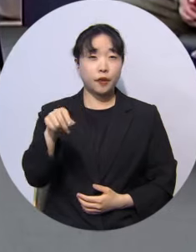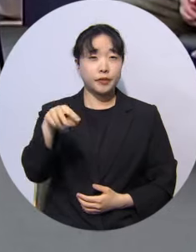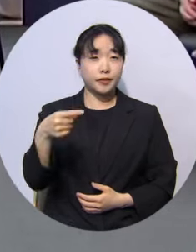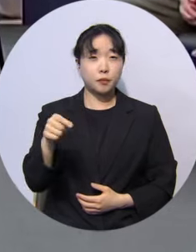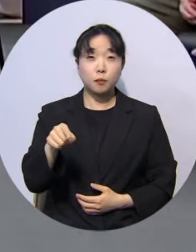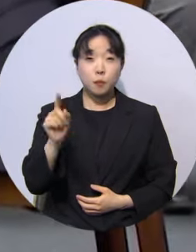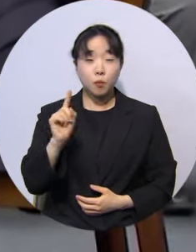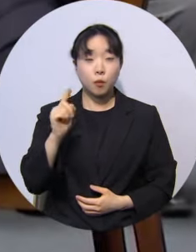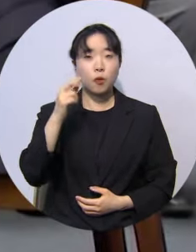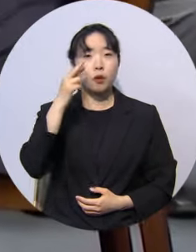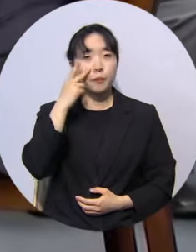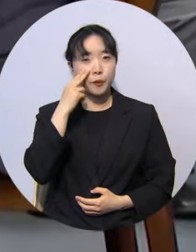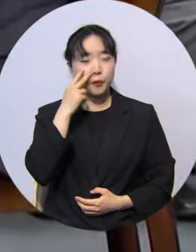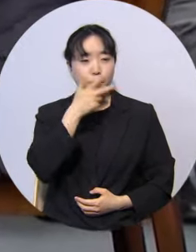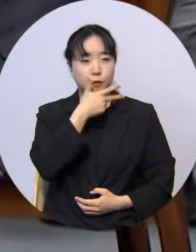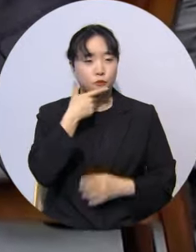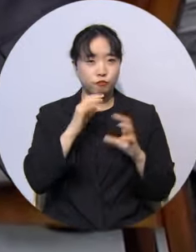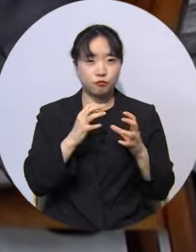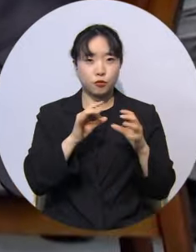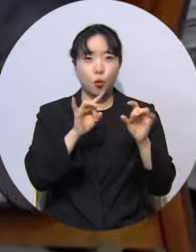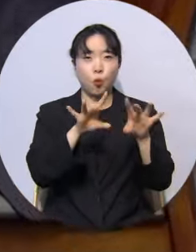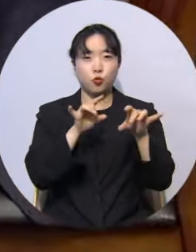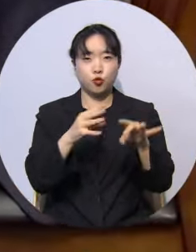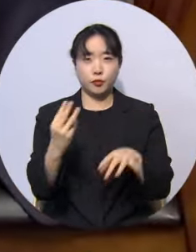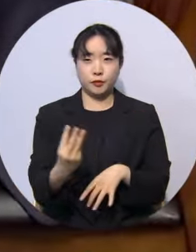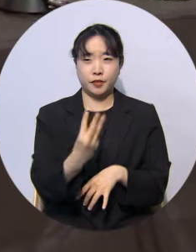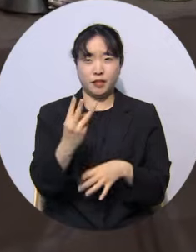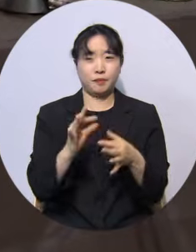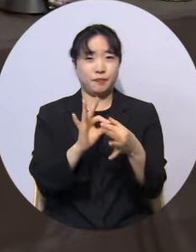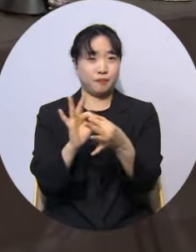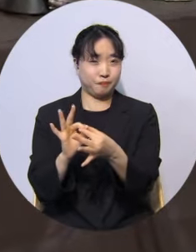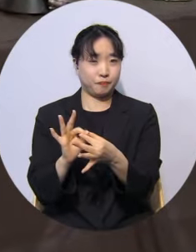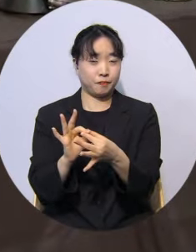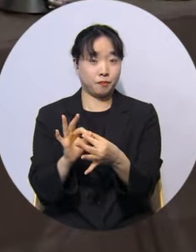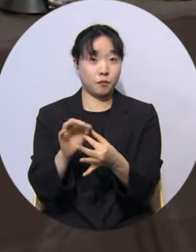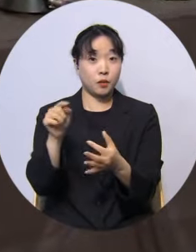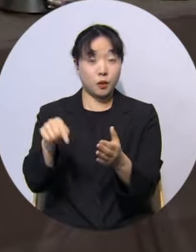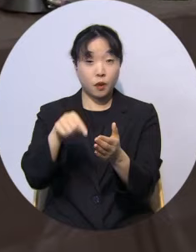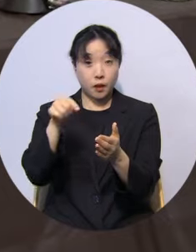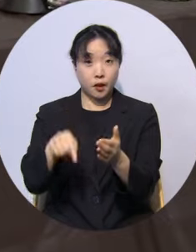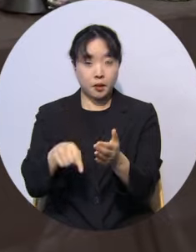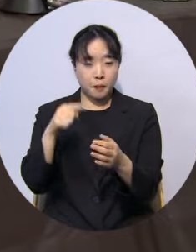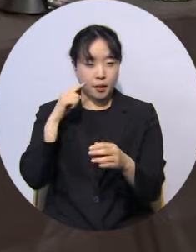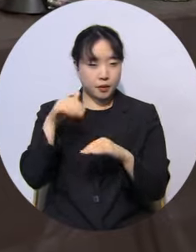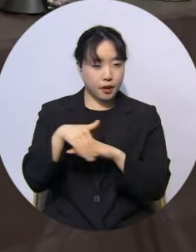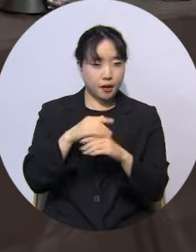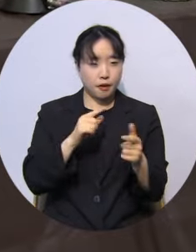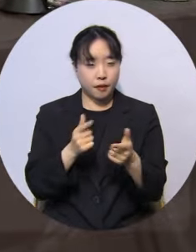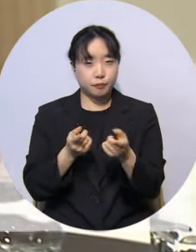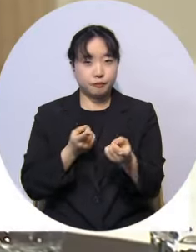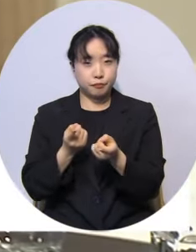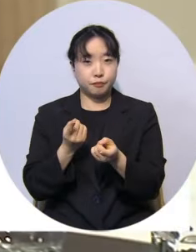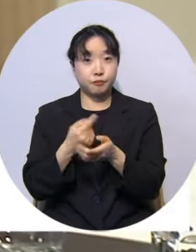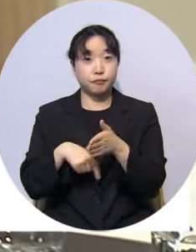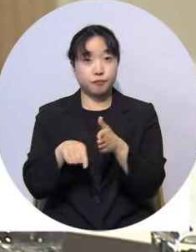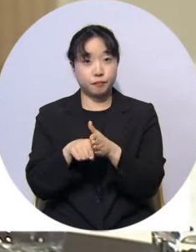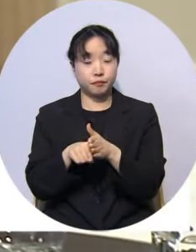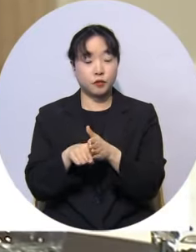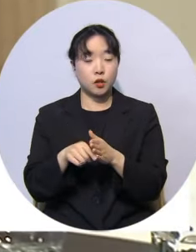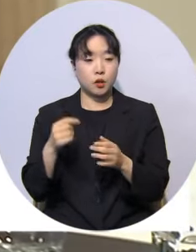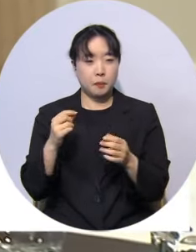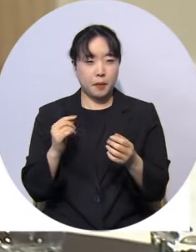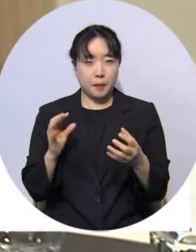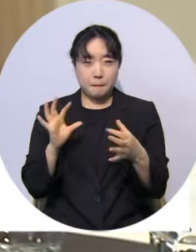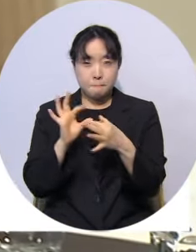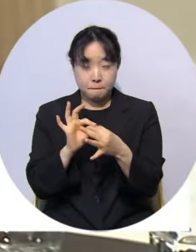영국, 호주 3자 간 안보 협력체입니다. 그러면서 한 호주 간 전략적 연계성 제고가 인태지역 평화와 안정을